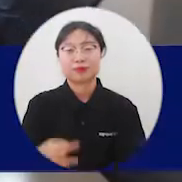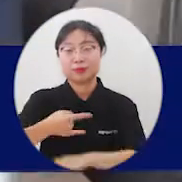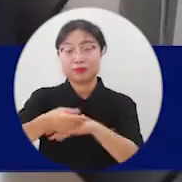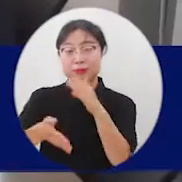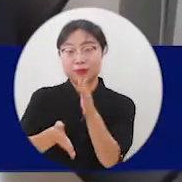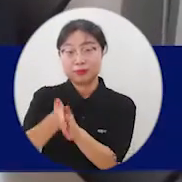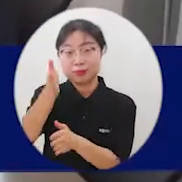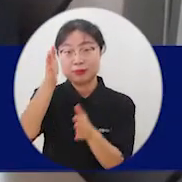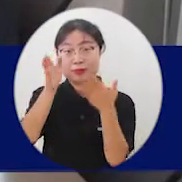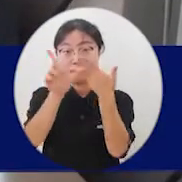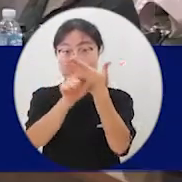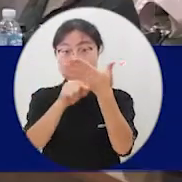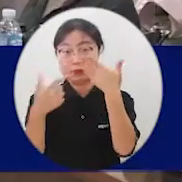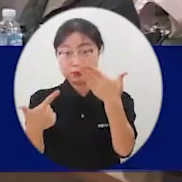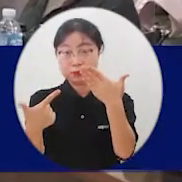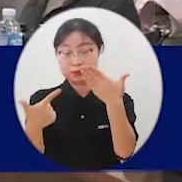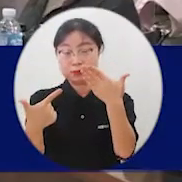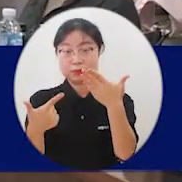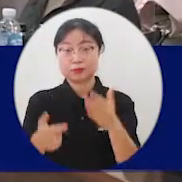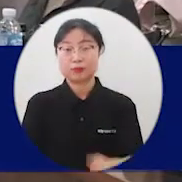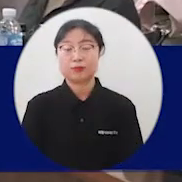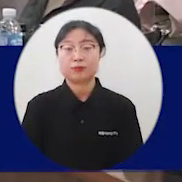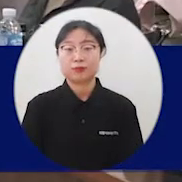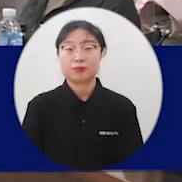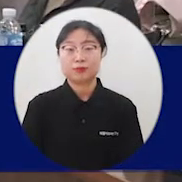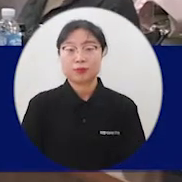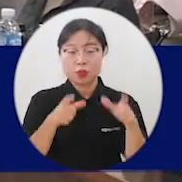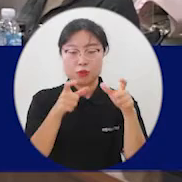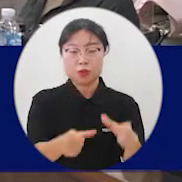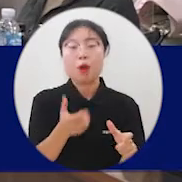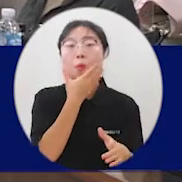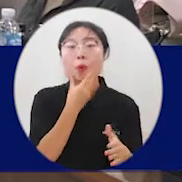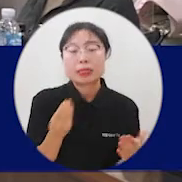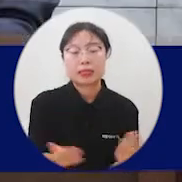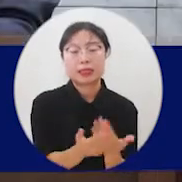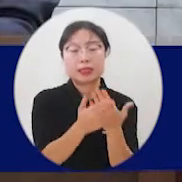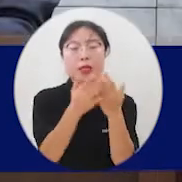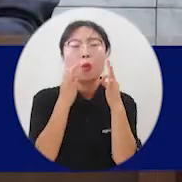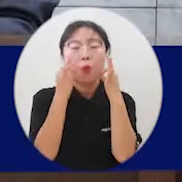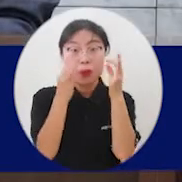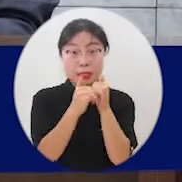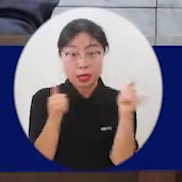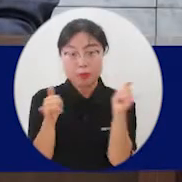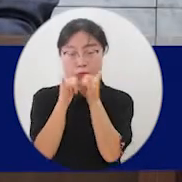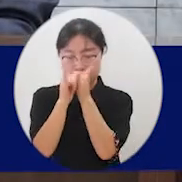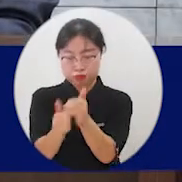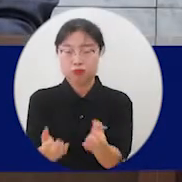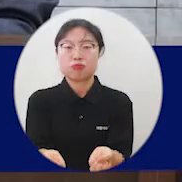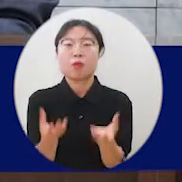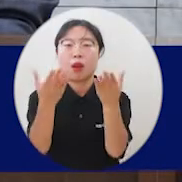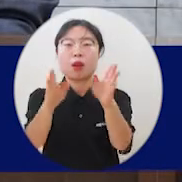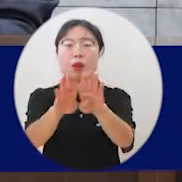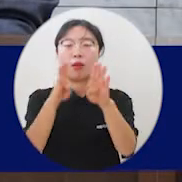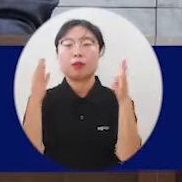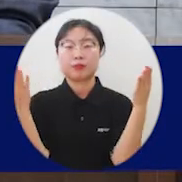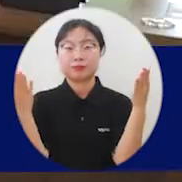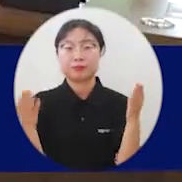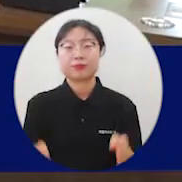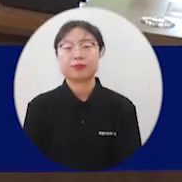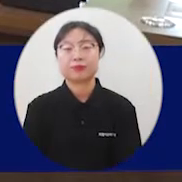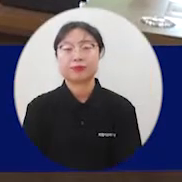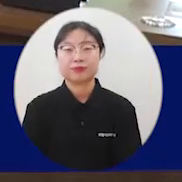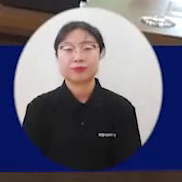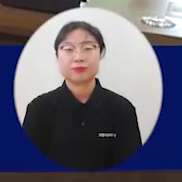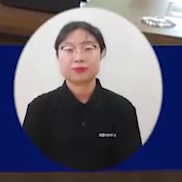의왕시가 9월 29일 시청소 회의실에서 지역복지 증진을 위해 노력한 시민을 표창하는 사회복지의 날 기념